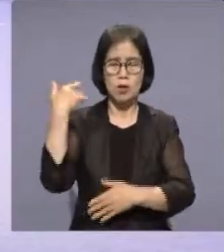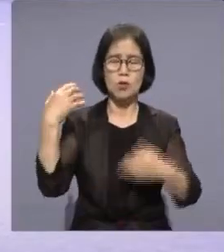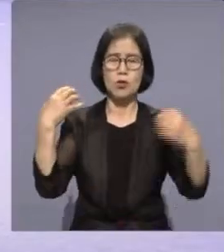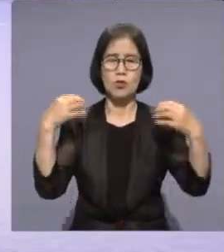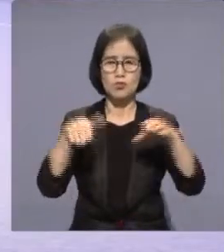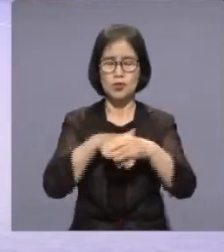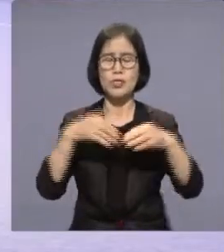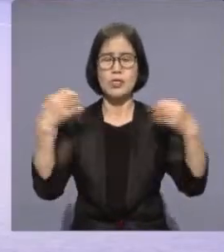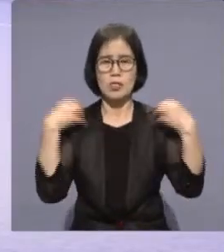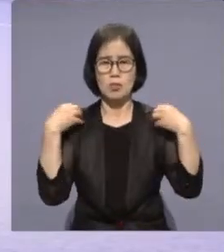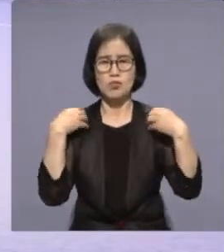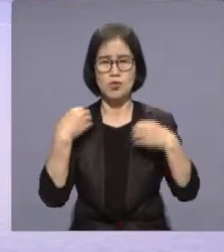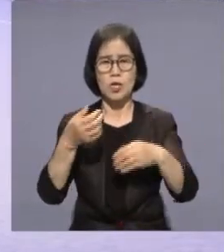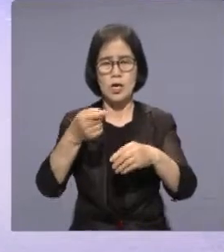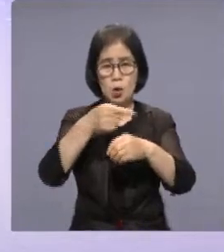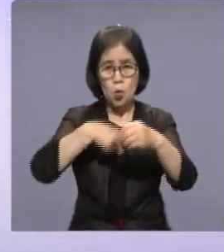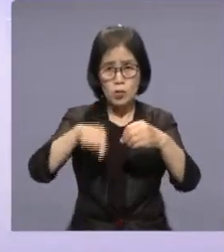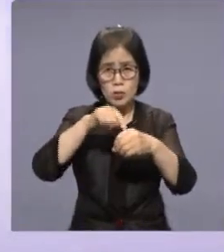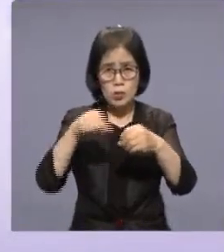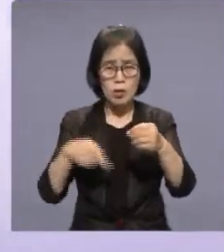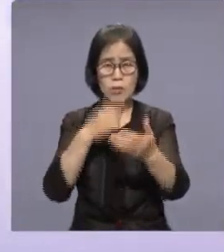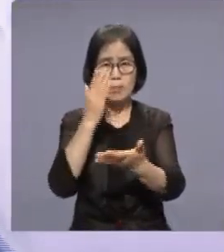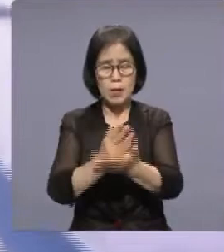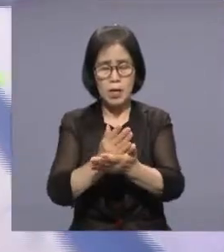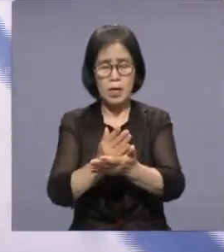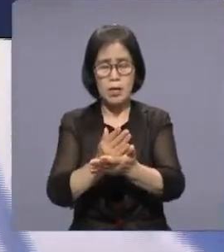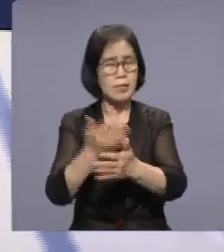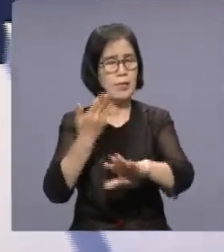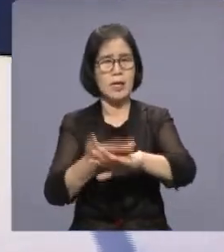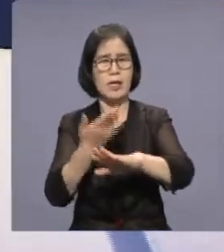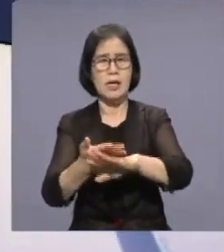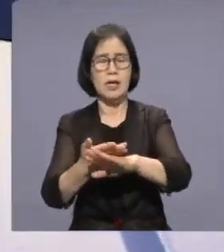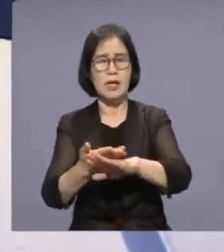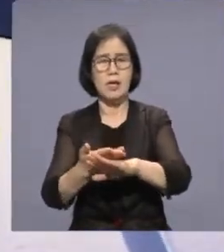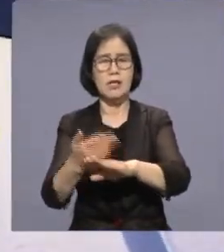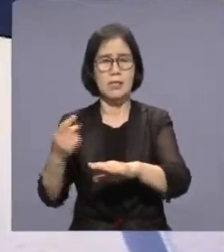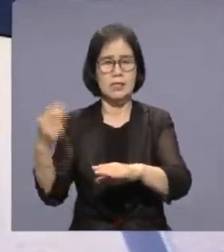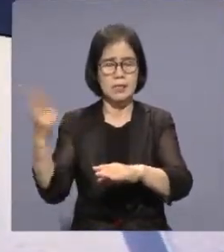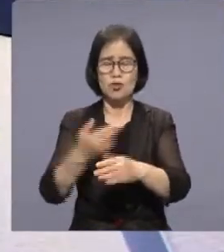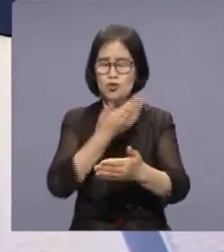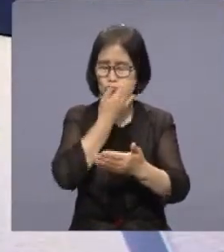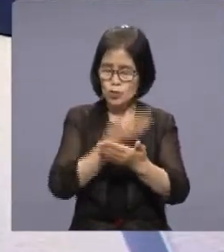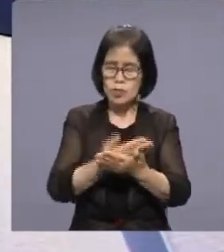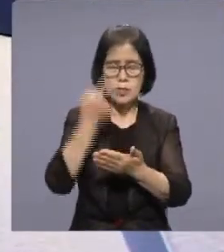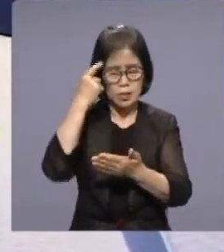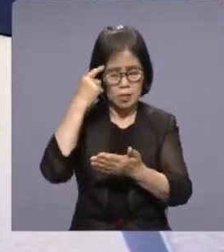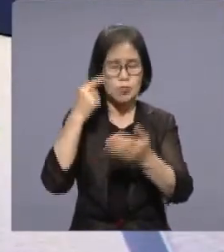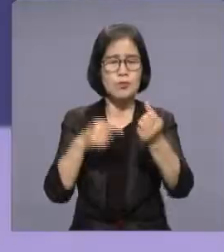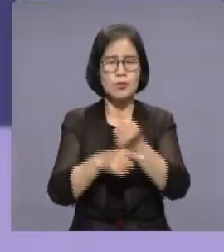문재인 정부의 탈원전 정책과 다르게 원전을 중시하겠다는 뜻으로 풀이됩니다.